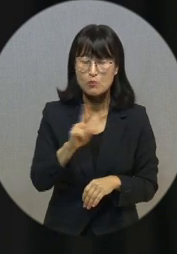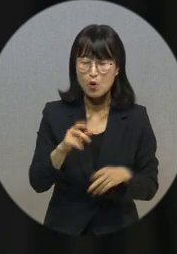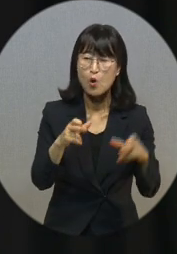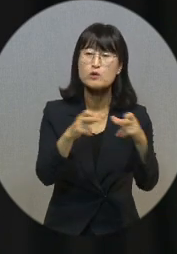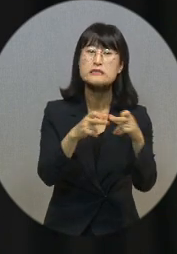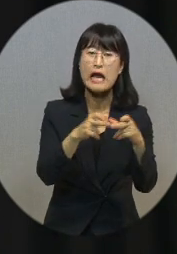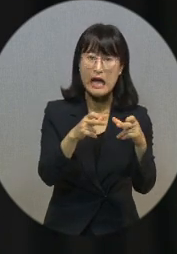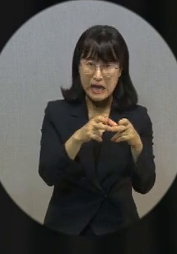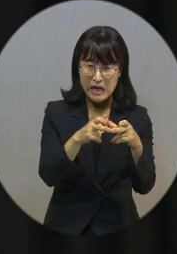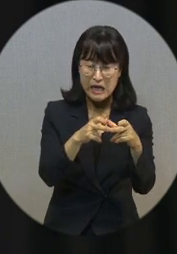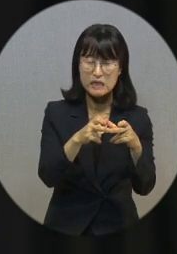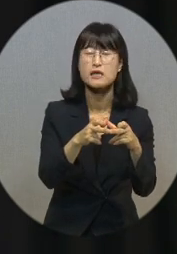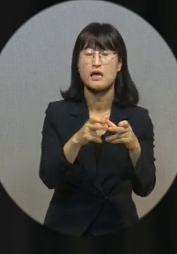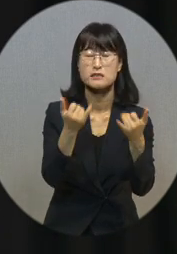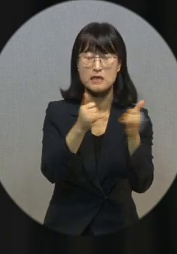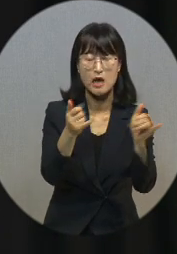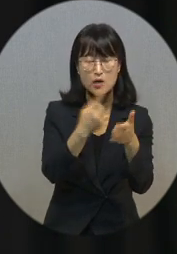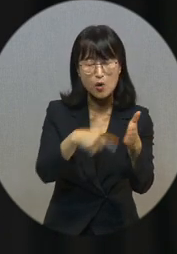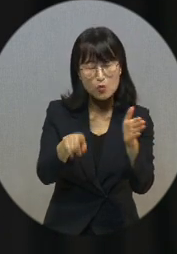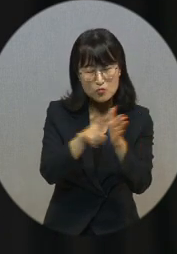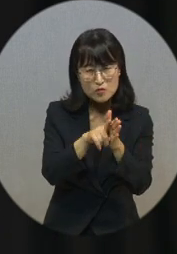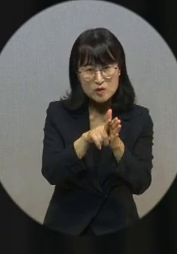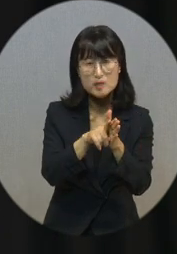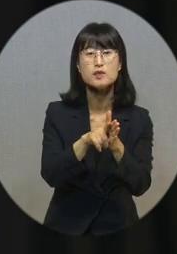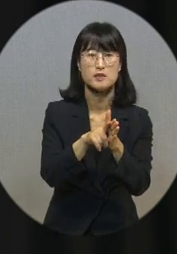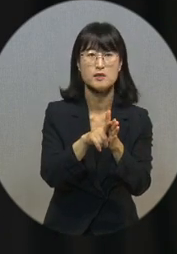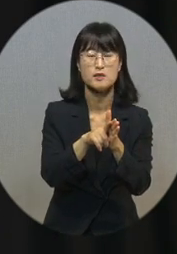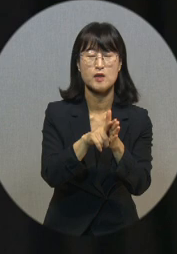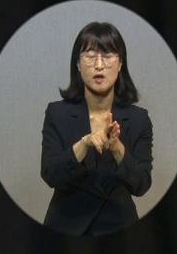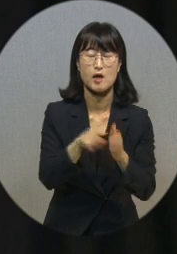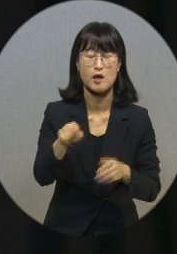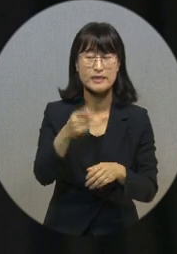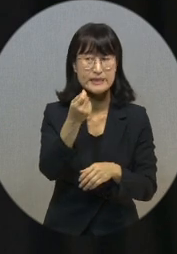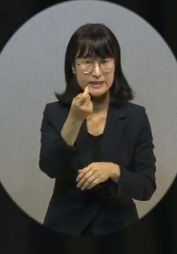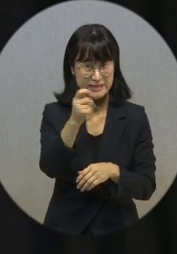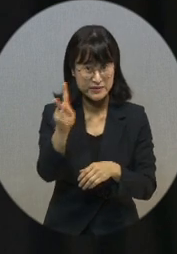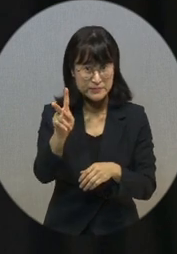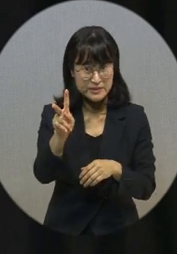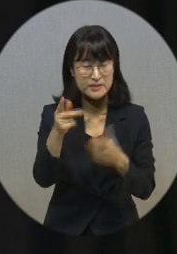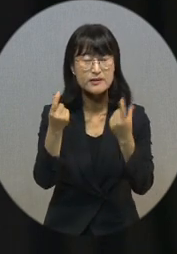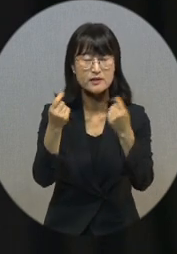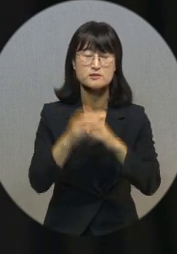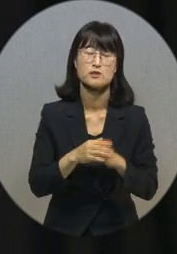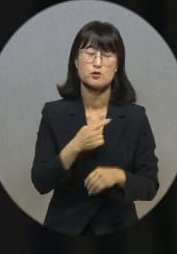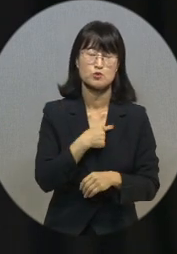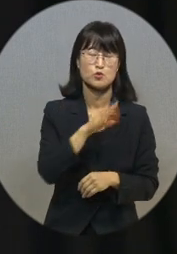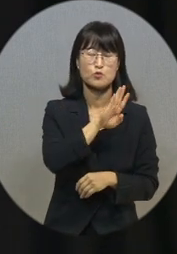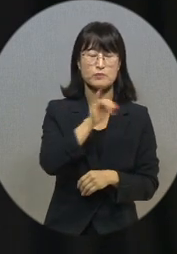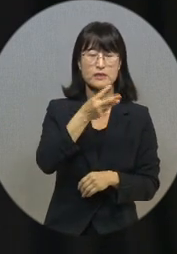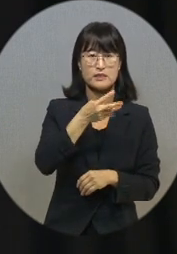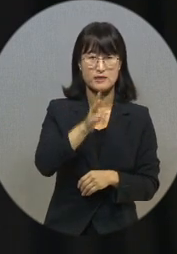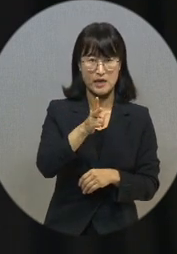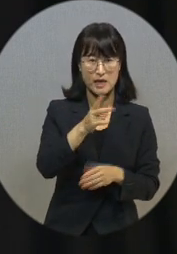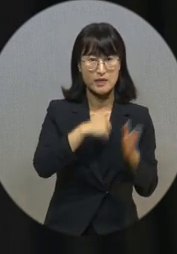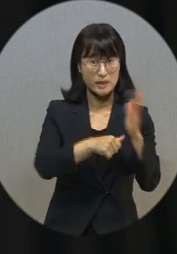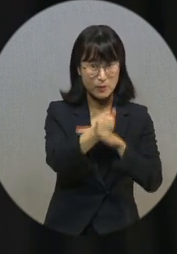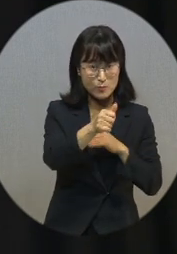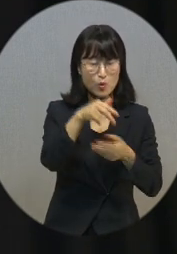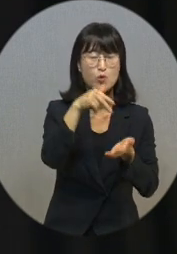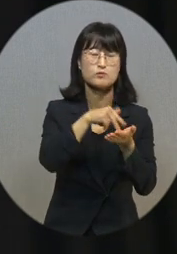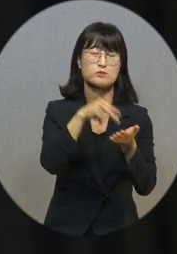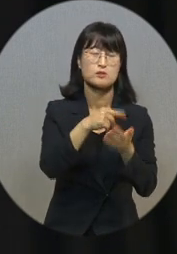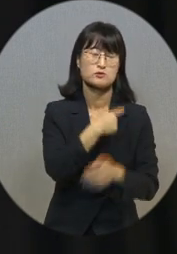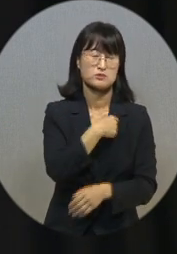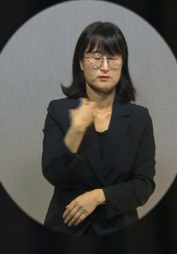장애계와 소외계층에 대한 부분들을 이제 하는 TV인데 네. 저도 제가 비례대표로서 그런 역할을 할 수 있는